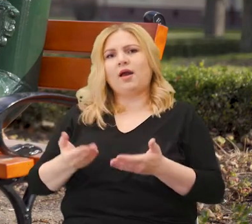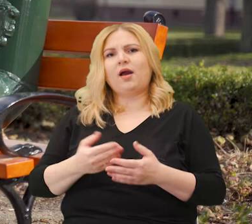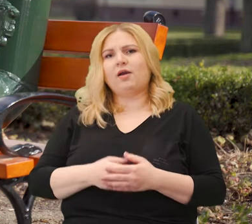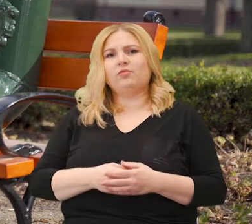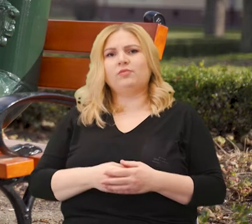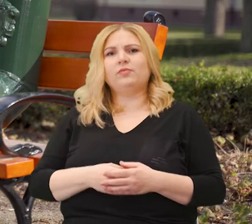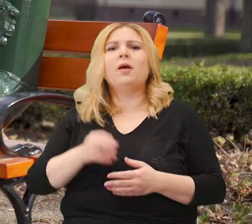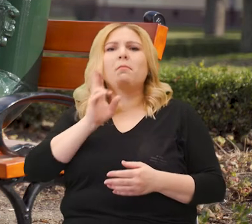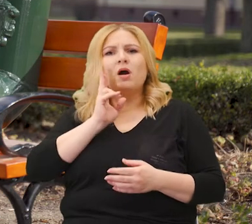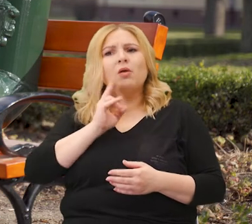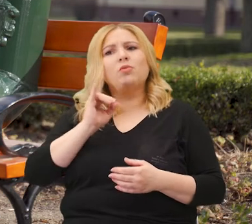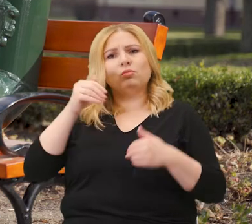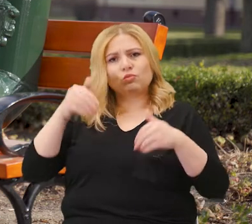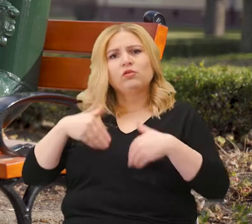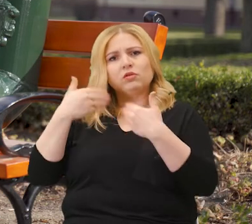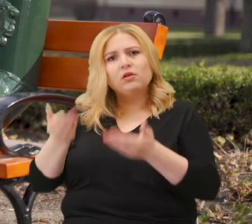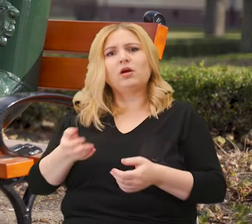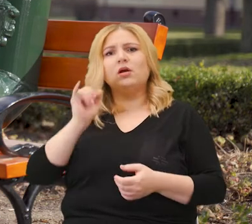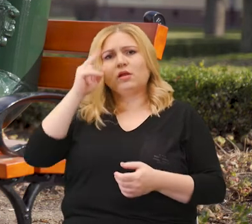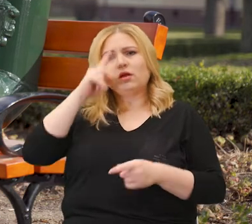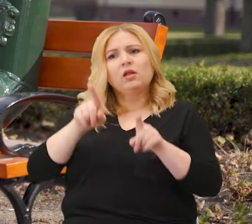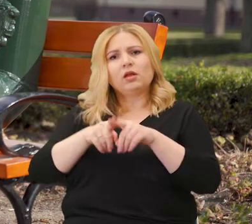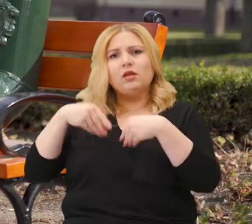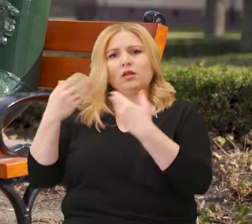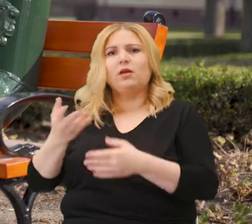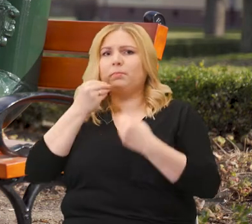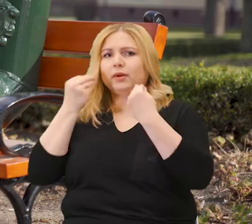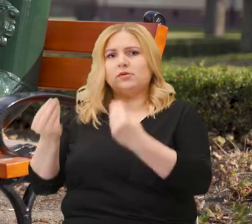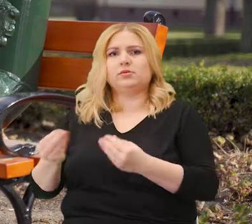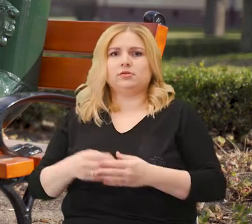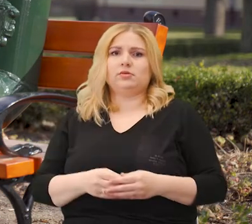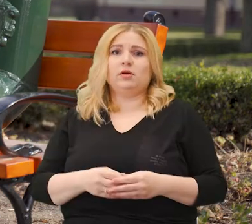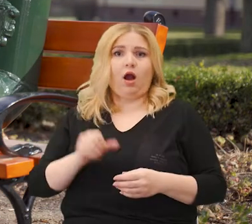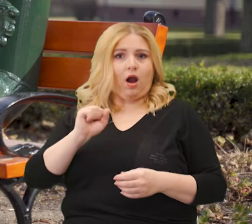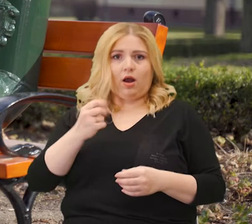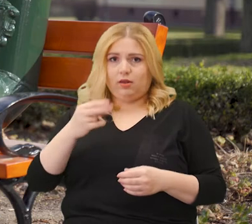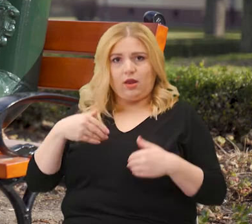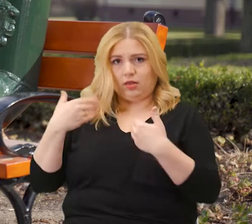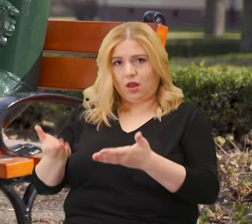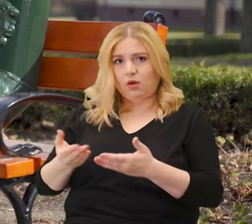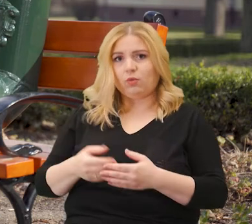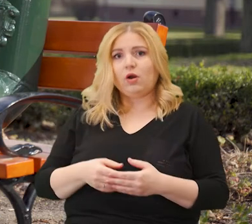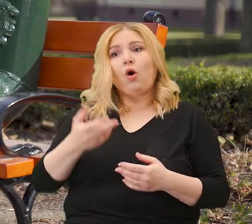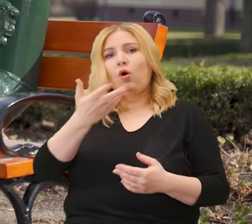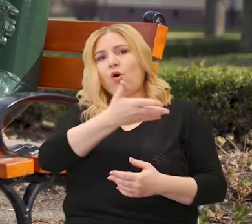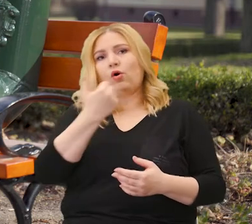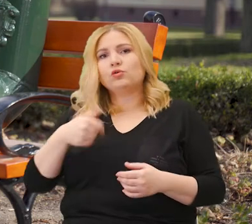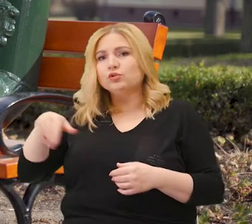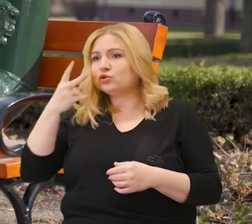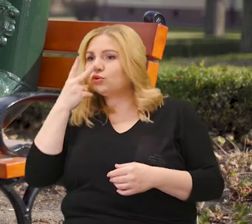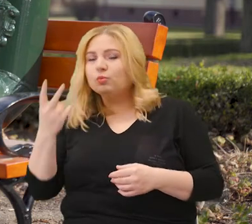daje. Mamusi mógłby dać. Tatusiowi też by mógł. No, a nie dał? Chodź,